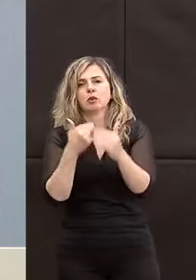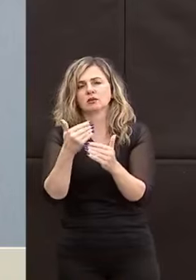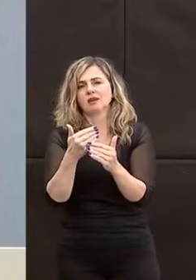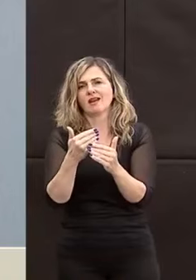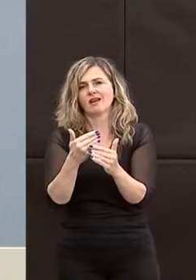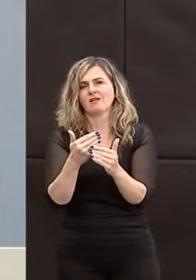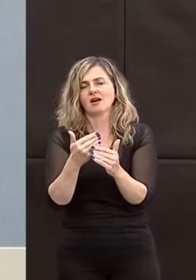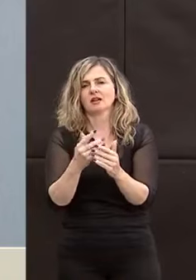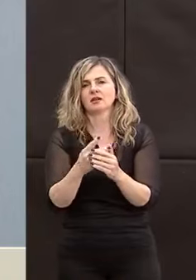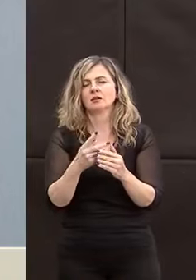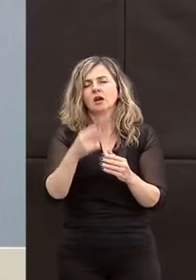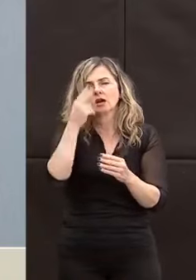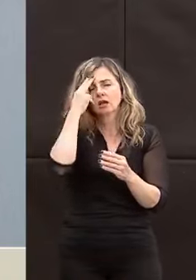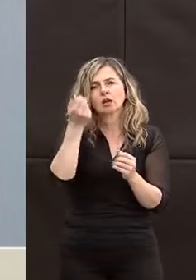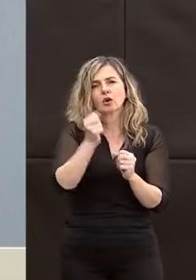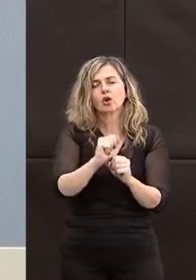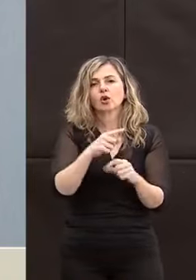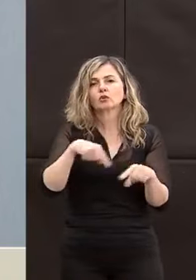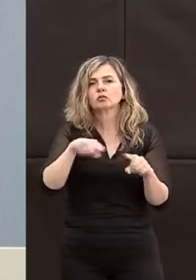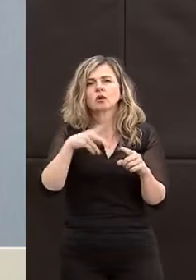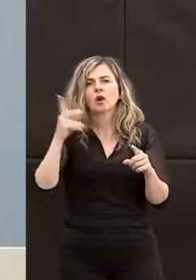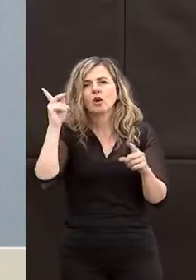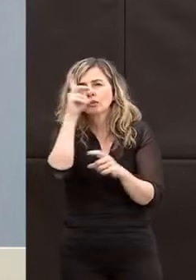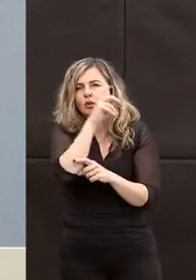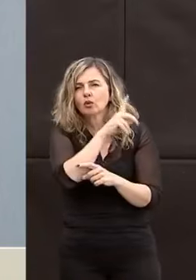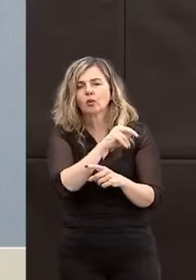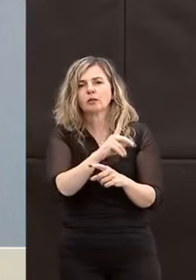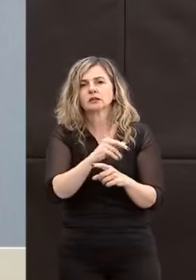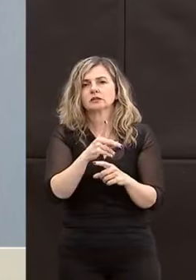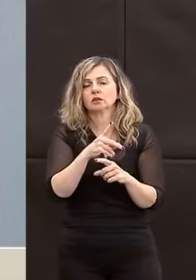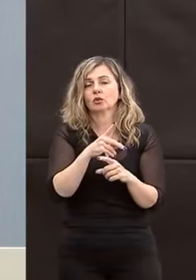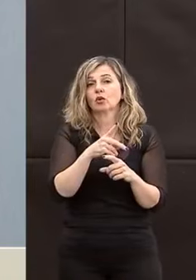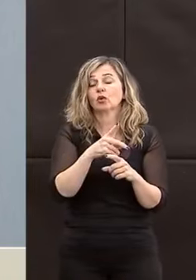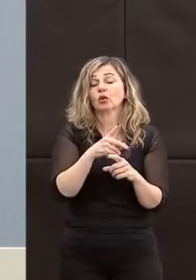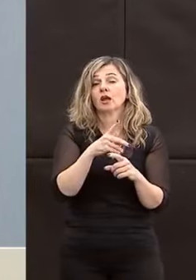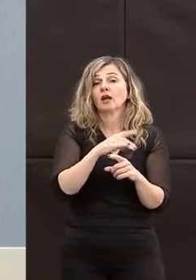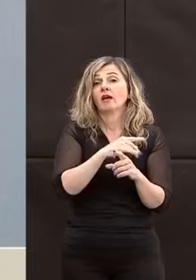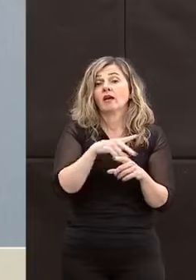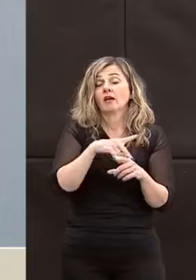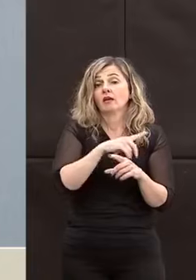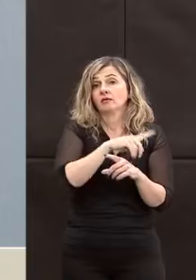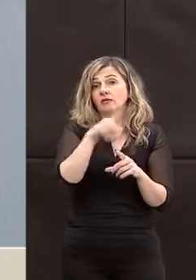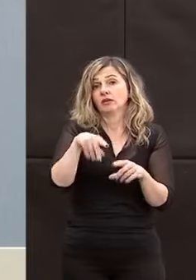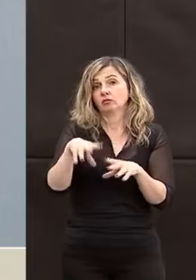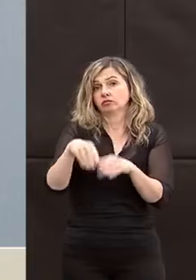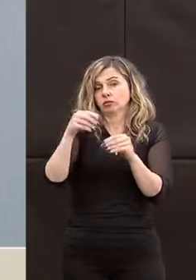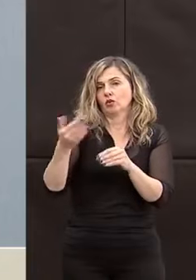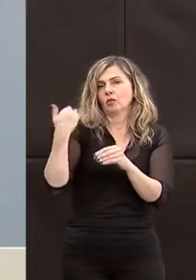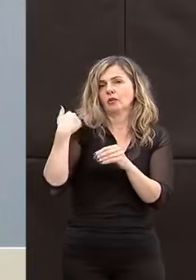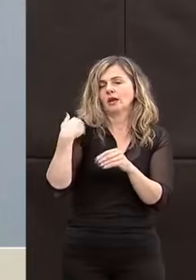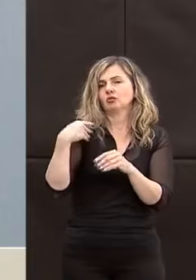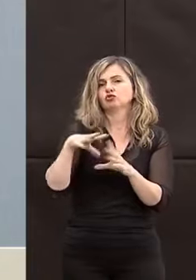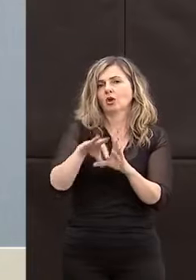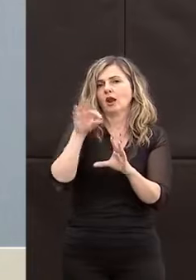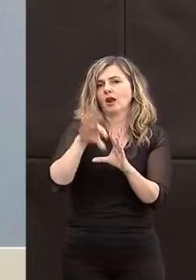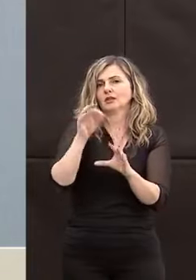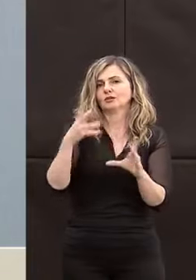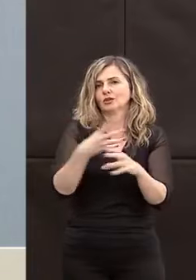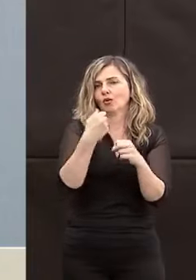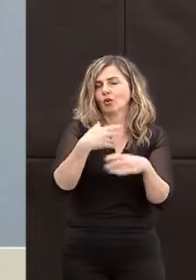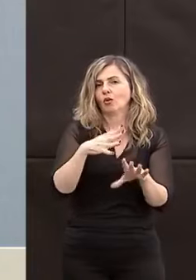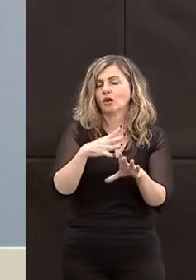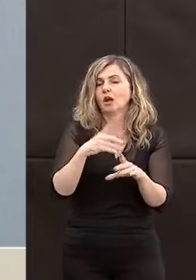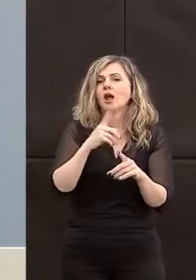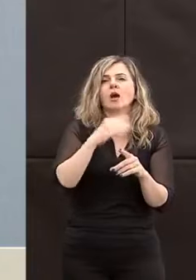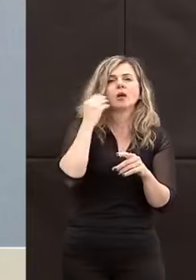ricordo anche che la nostra preoccupazione ma da quando siamo stati eletti è quella di tutte quelle strutture che sono praticamente